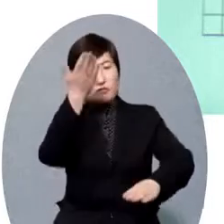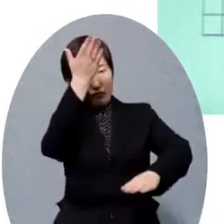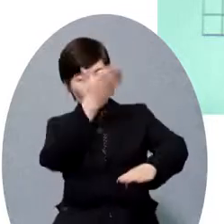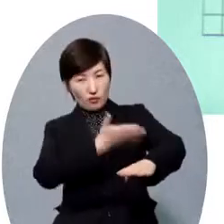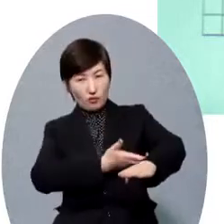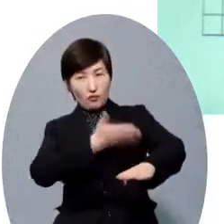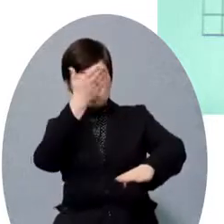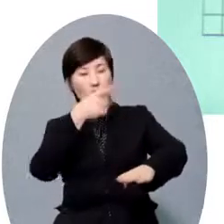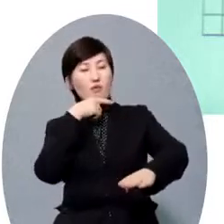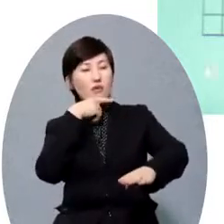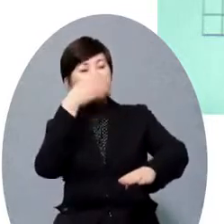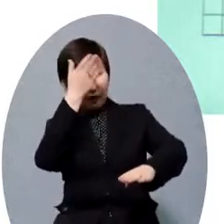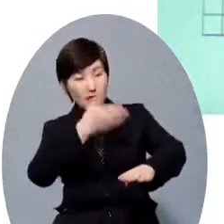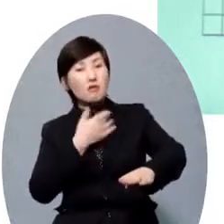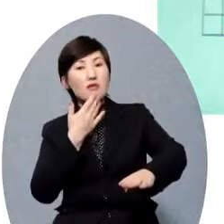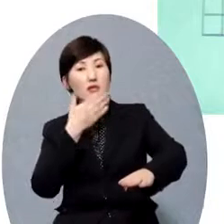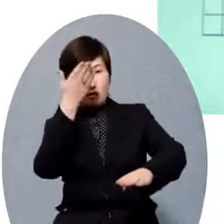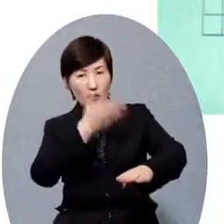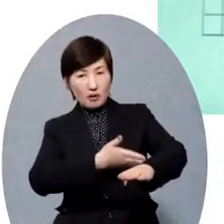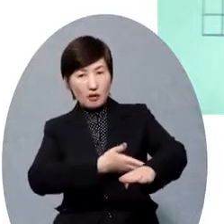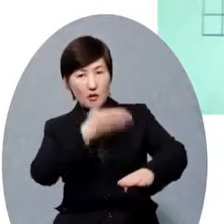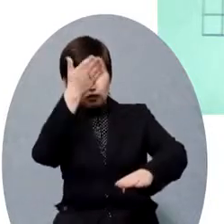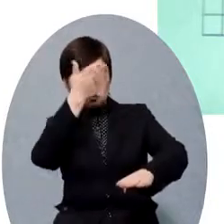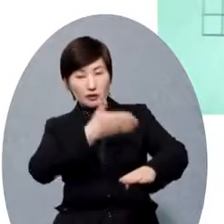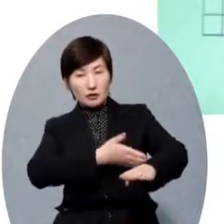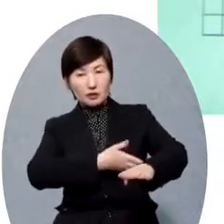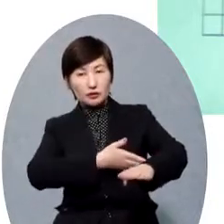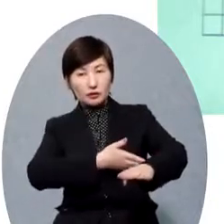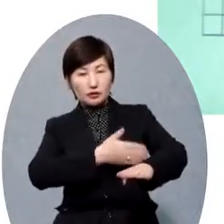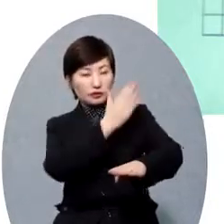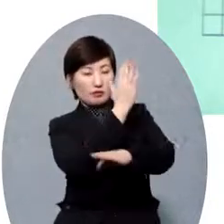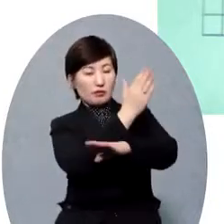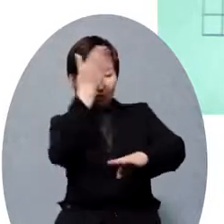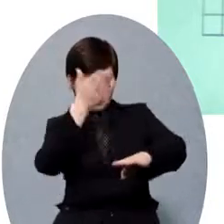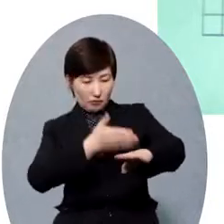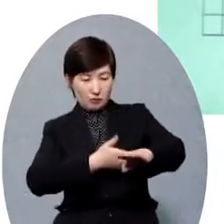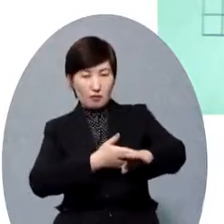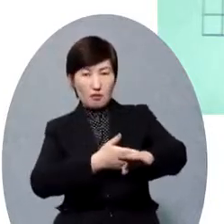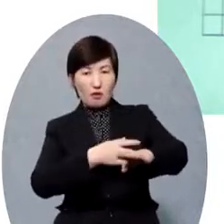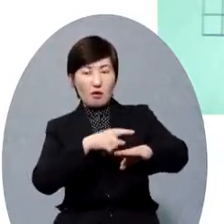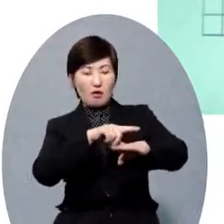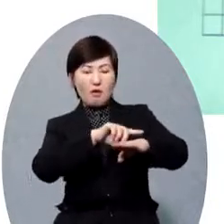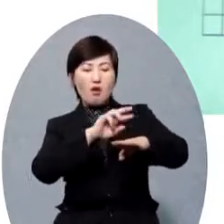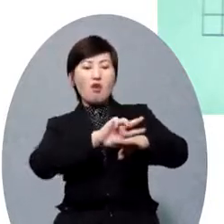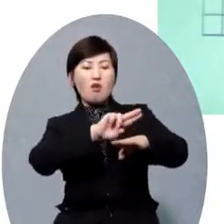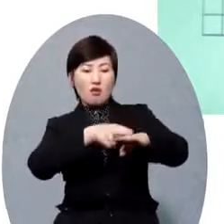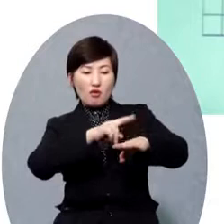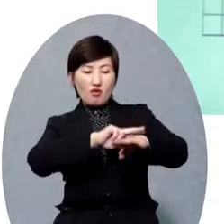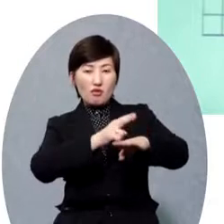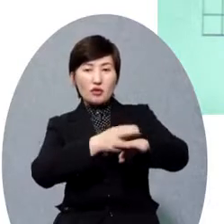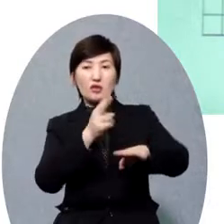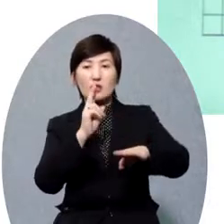энэ шулууны буюу энэ зурсан шулууны буюу y тэнцүү 2x дээр нэмэх нь 4 шулууны үндсгийн коэффициент